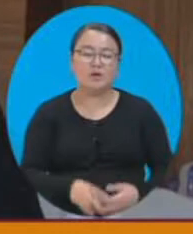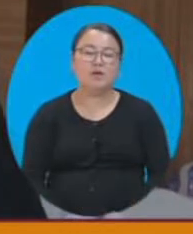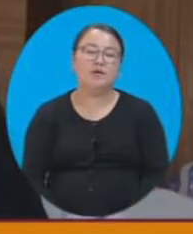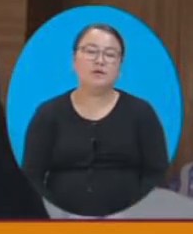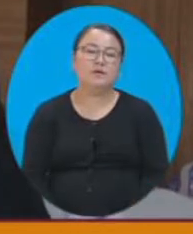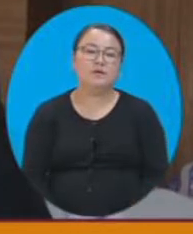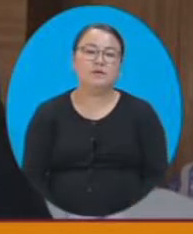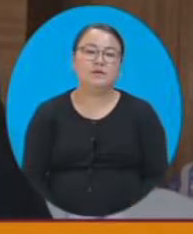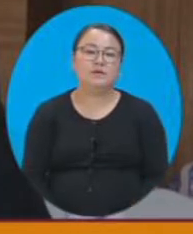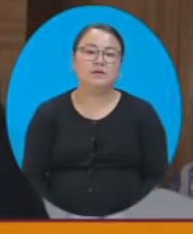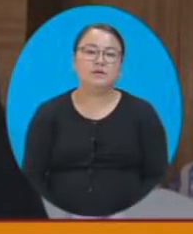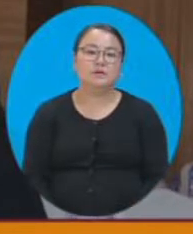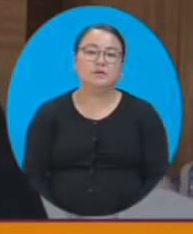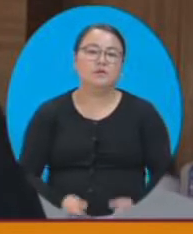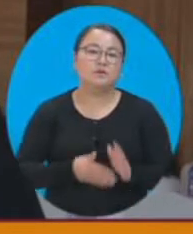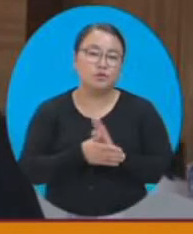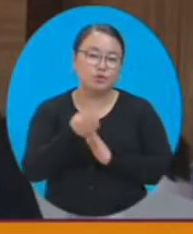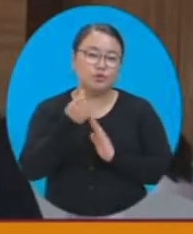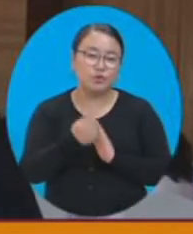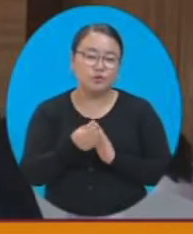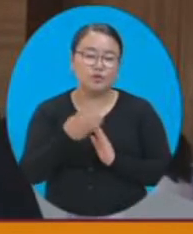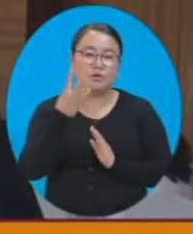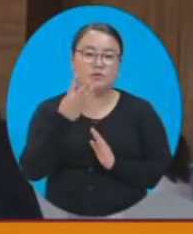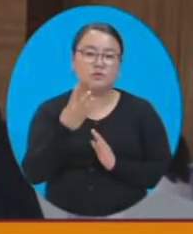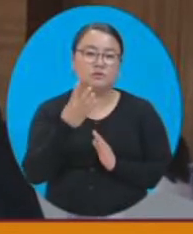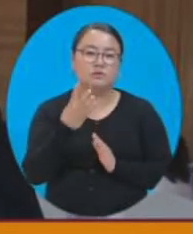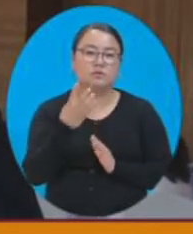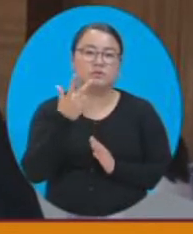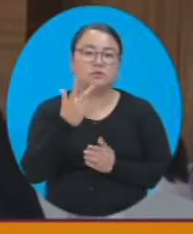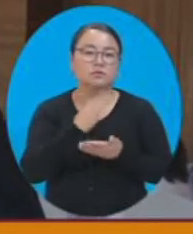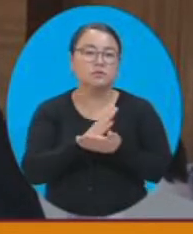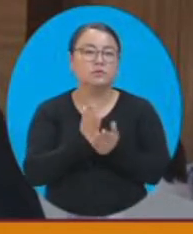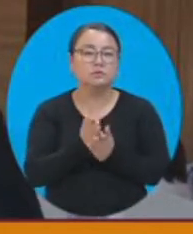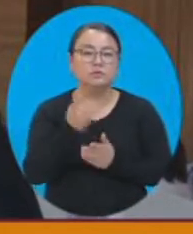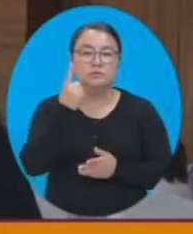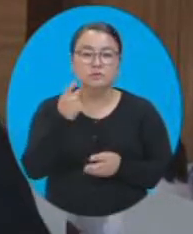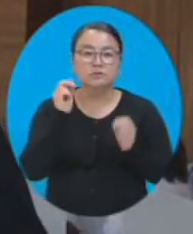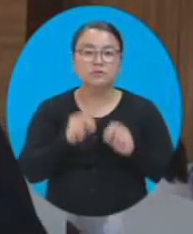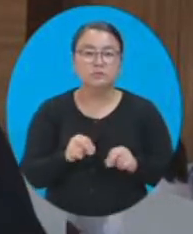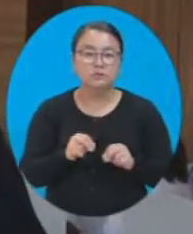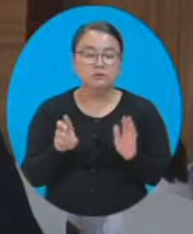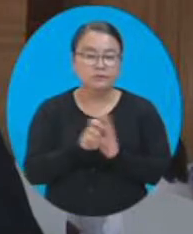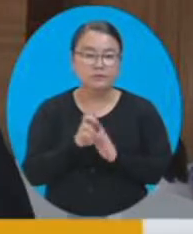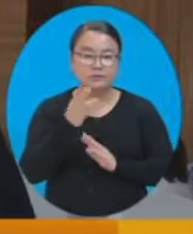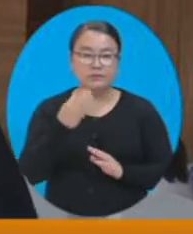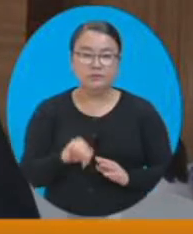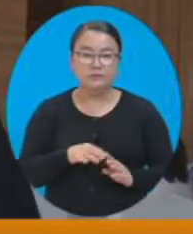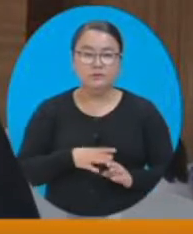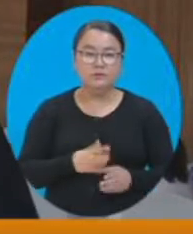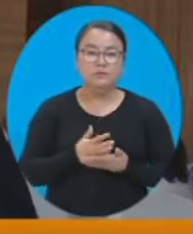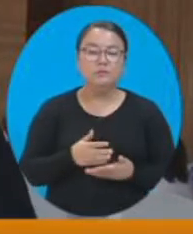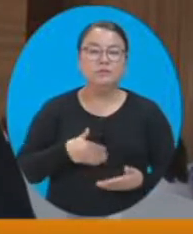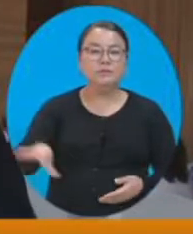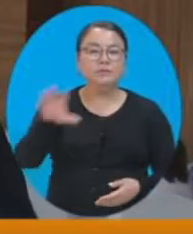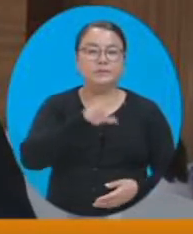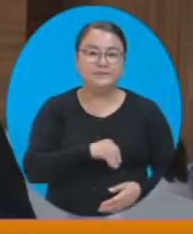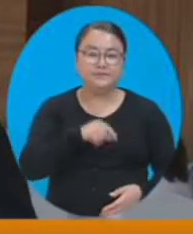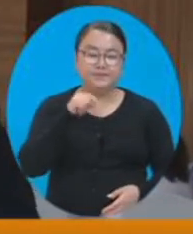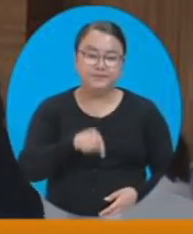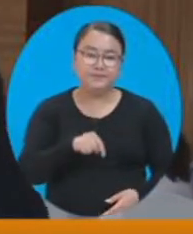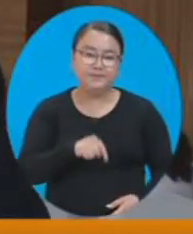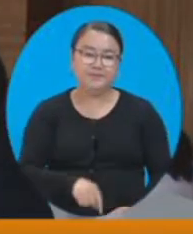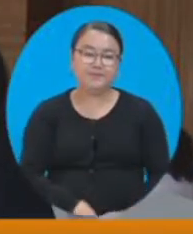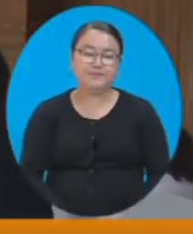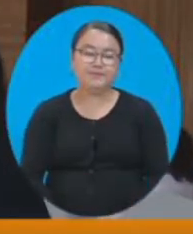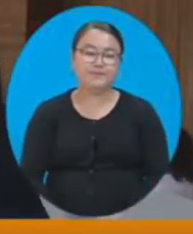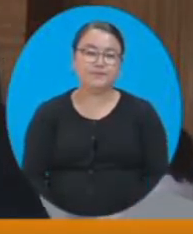төрөөр харьцуулахад бол ер нь үндсэн төсвийн бар гэж 4.1 лөө очих юм боломж олцсон харж байгаа байхгүй. Тэгэхээр бидний одоо